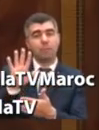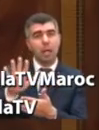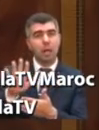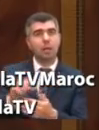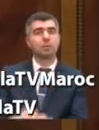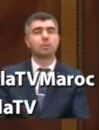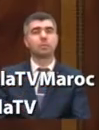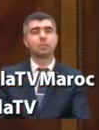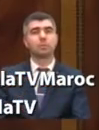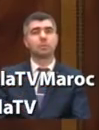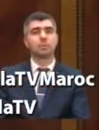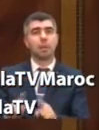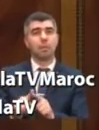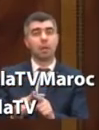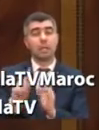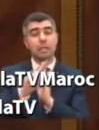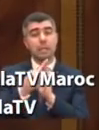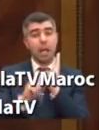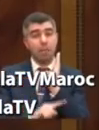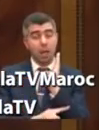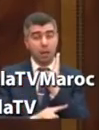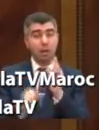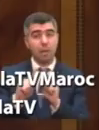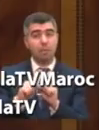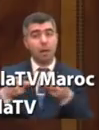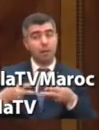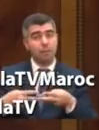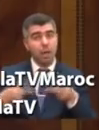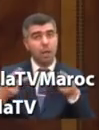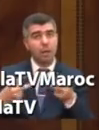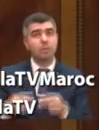لي بريفيزيون. دونك هذا هو الاسبوع فين كيتعطى يعني